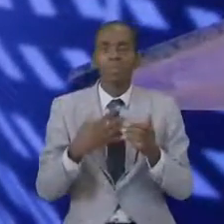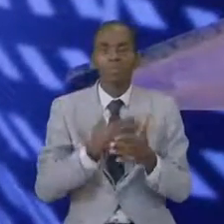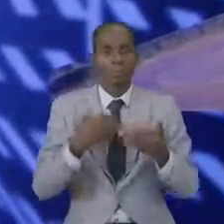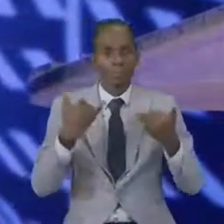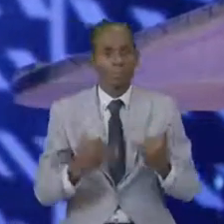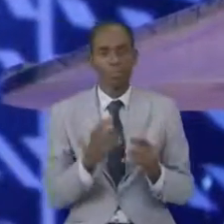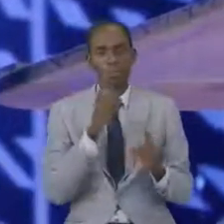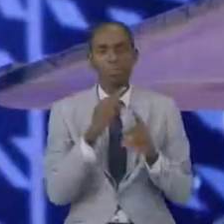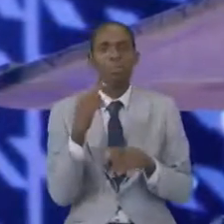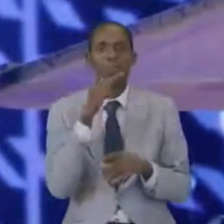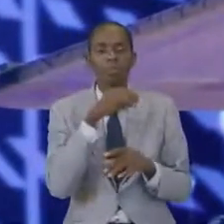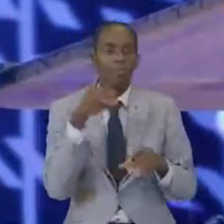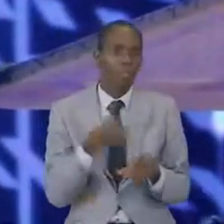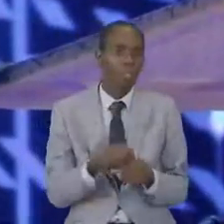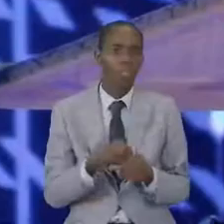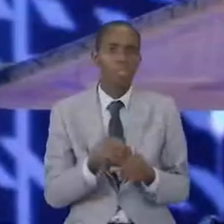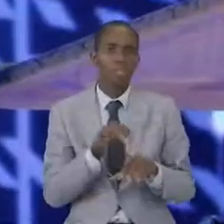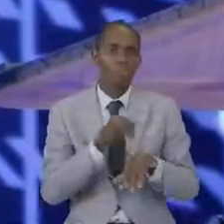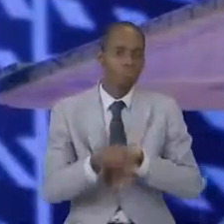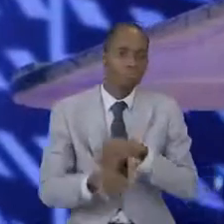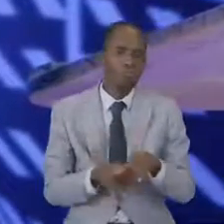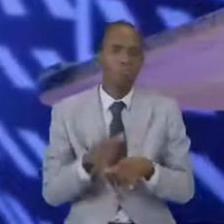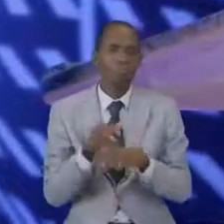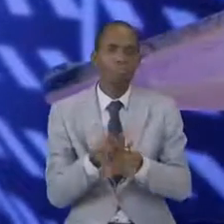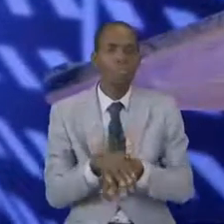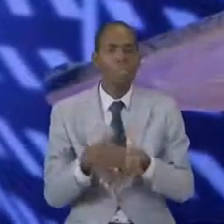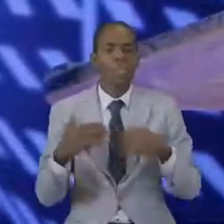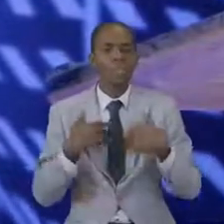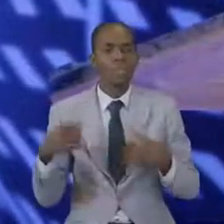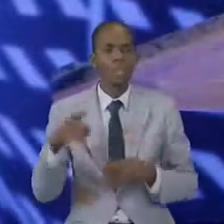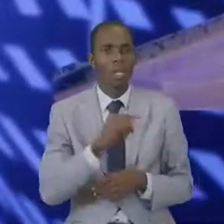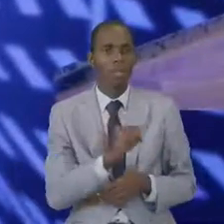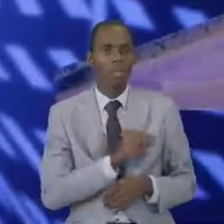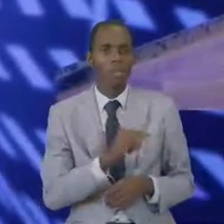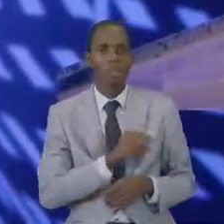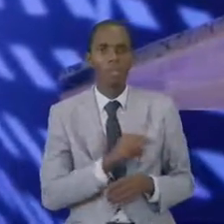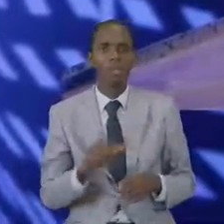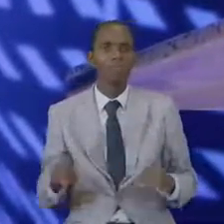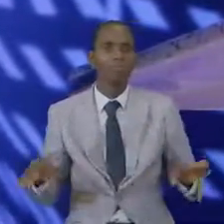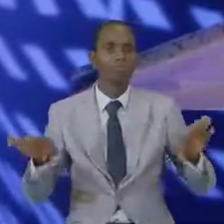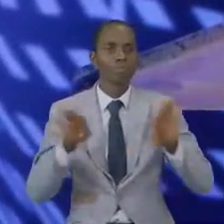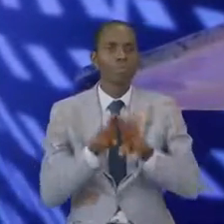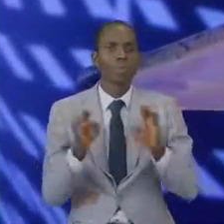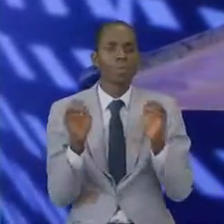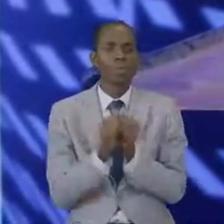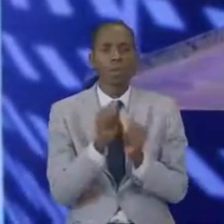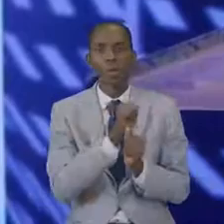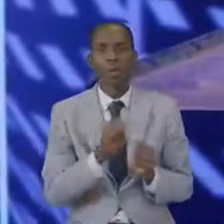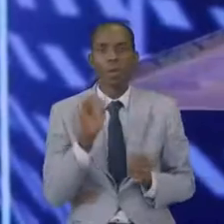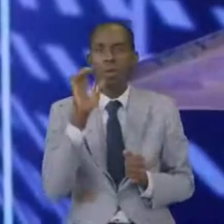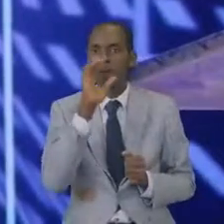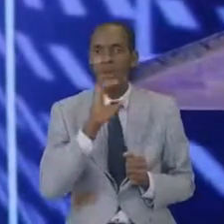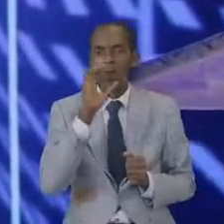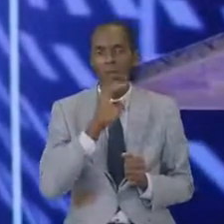il dit par l'hypocrisie de faux docteur porta la marque de la flétrie sur dans leur propre conscience